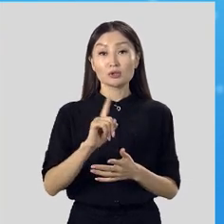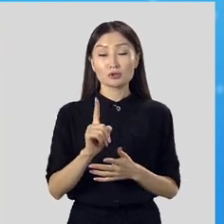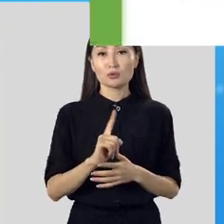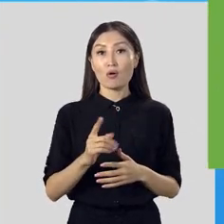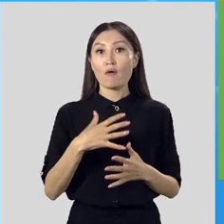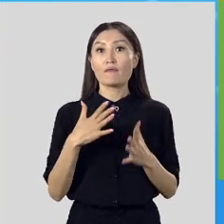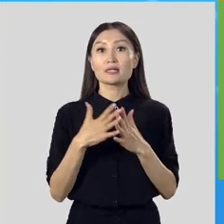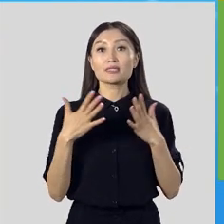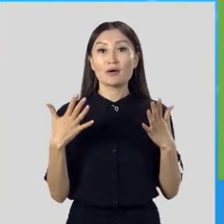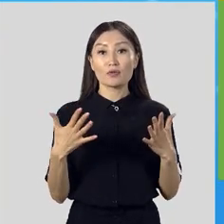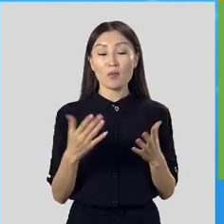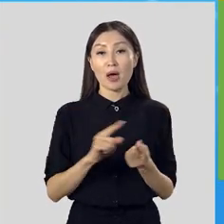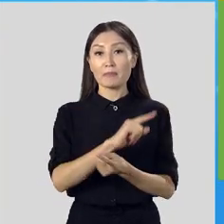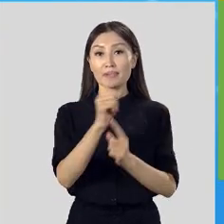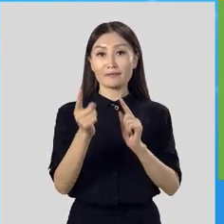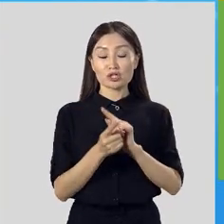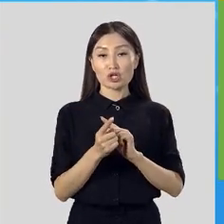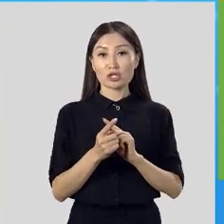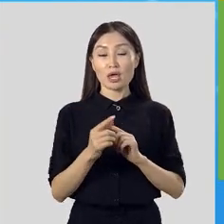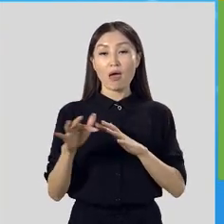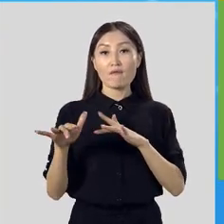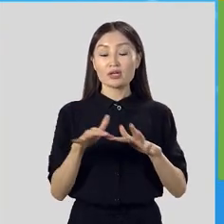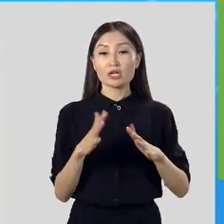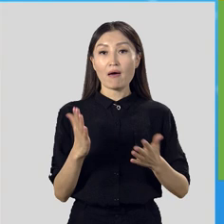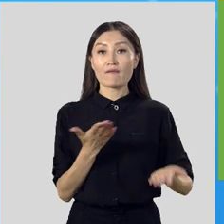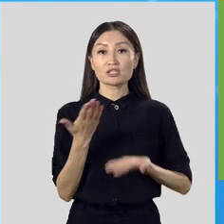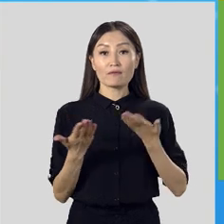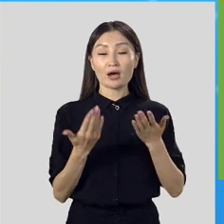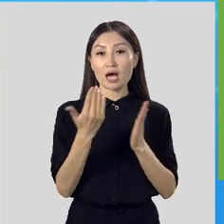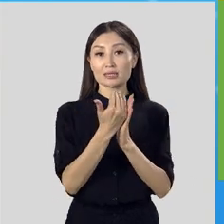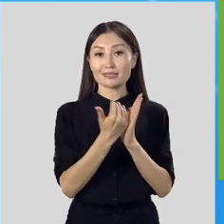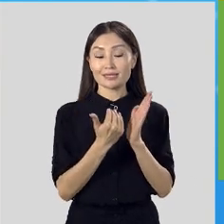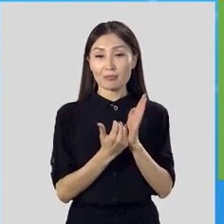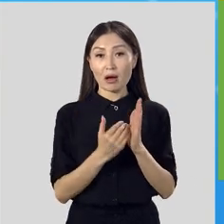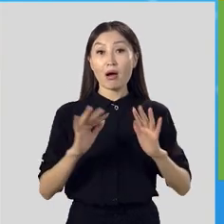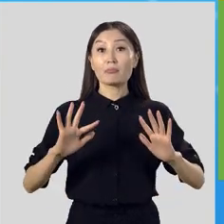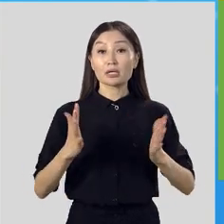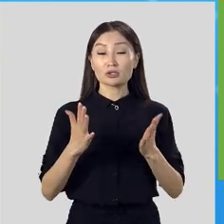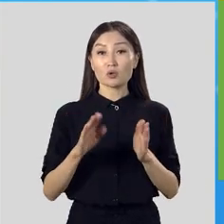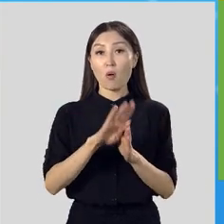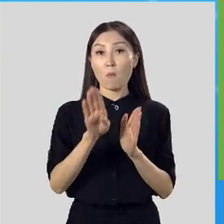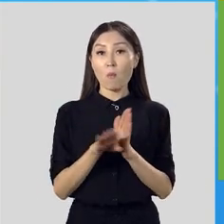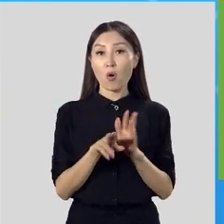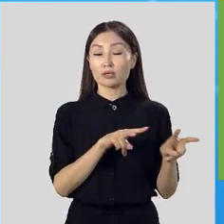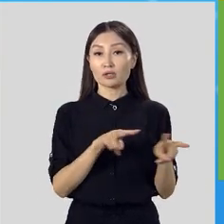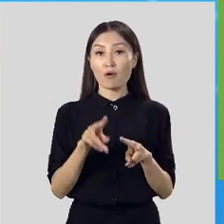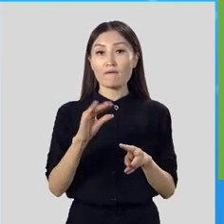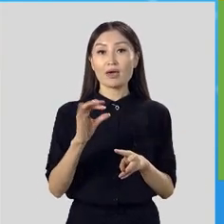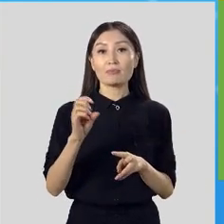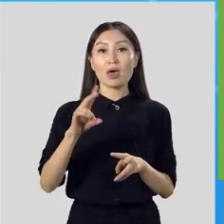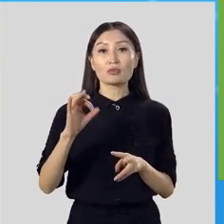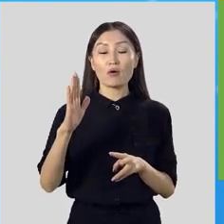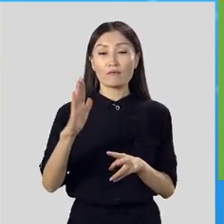в основном превращение веществ в живых системах происходит под контролем